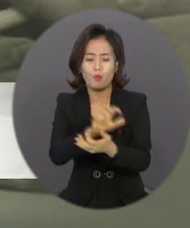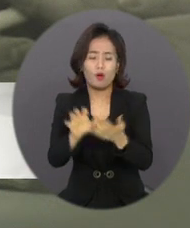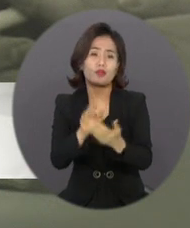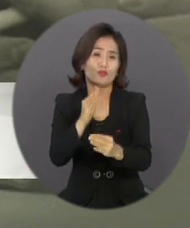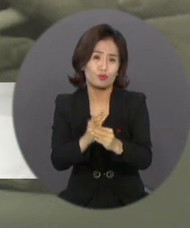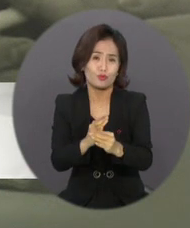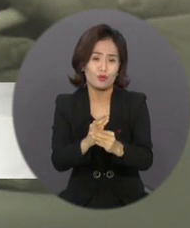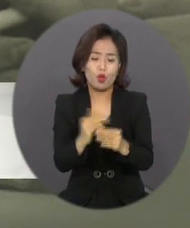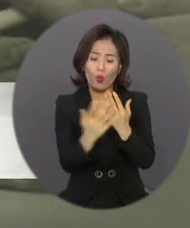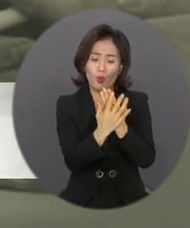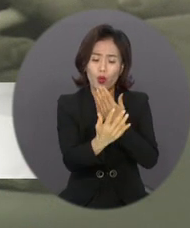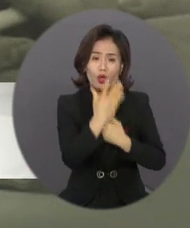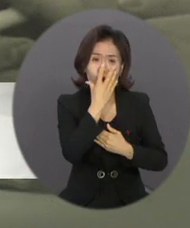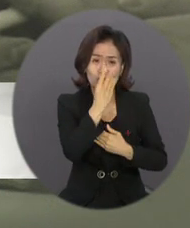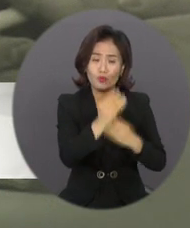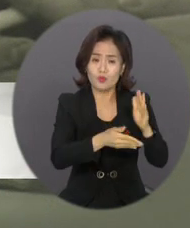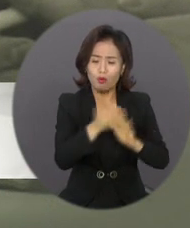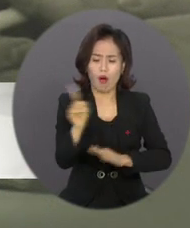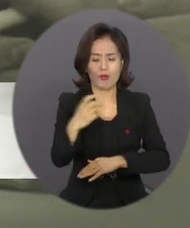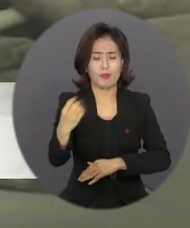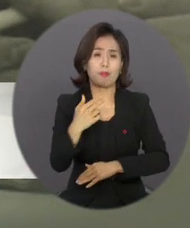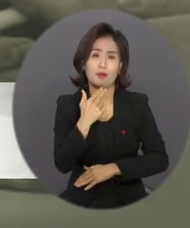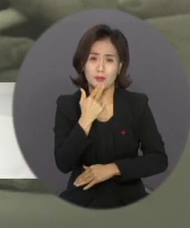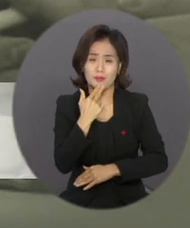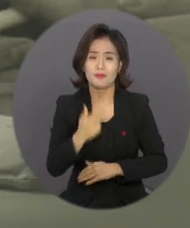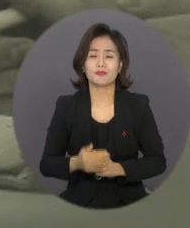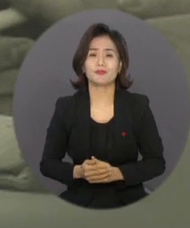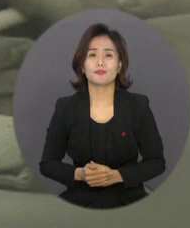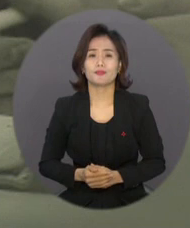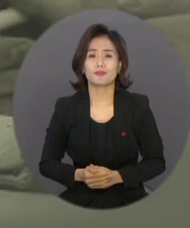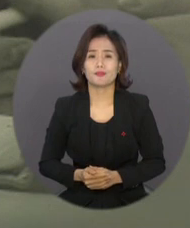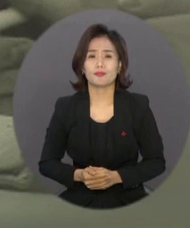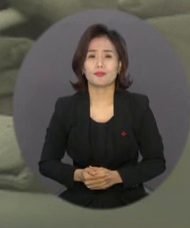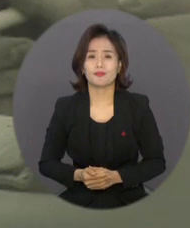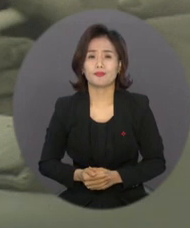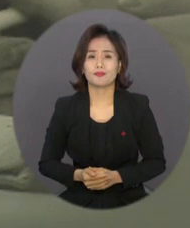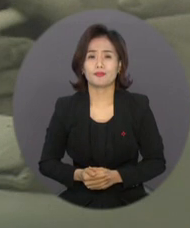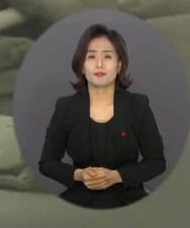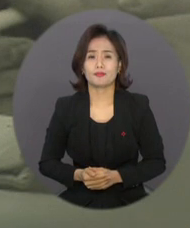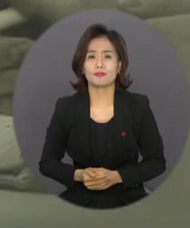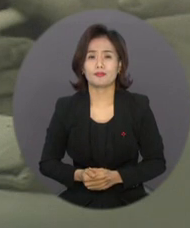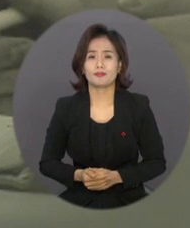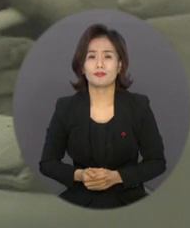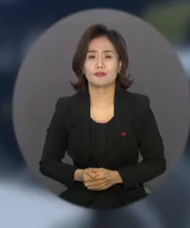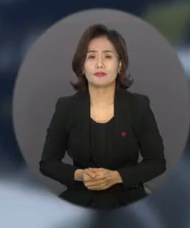대회를 주최한 순천시는 아무 답변도 하지 못하고 있습니다 강서영 기자가 취재했습니다